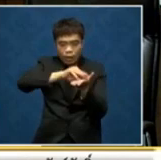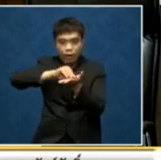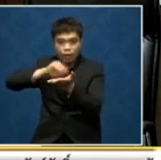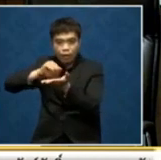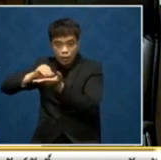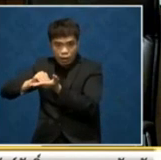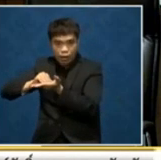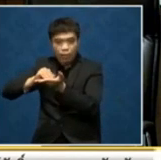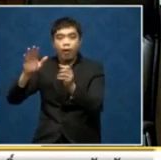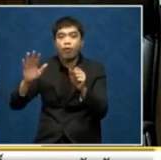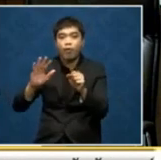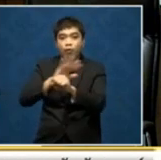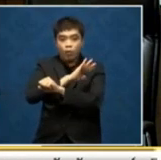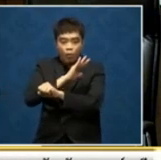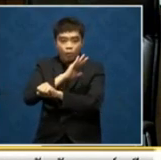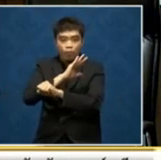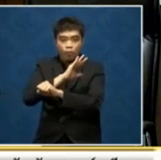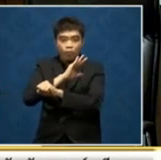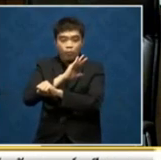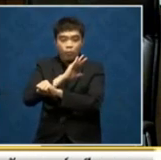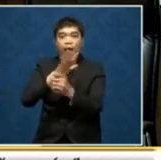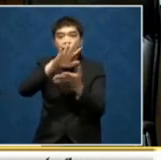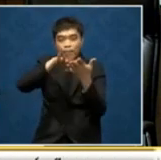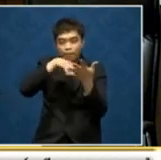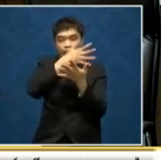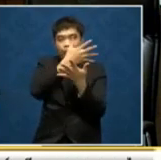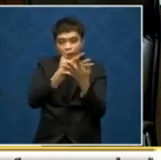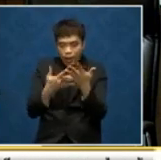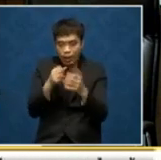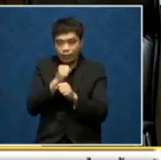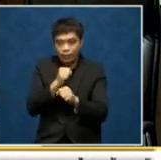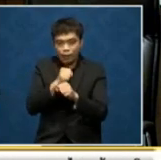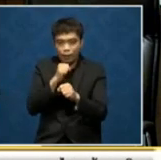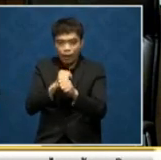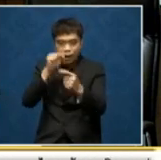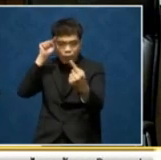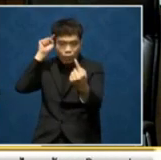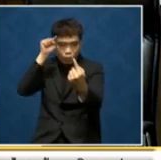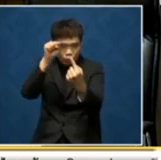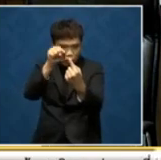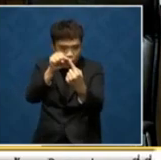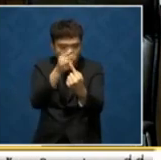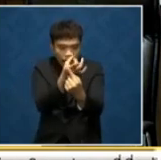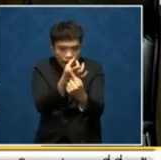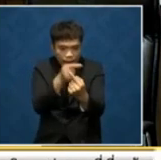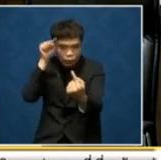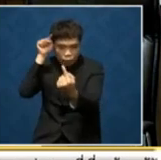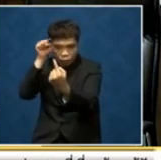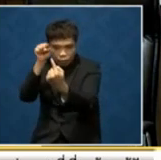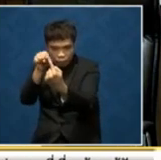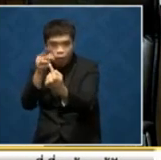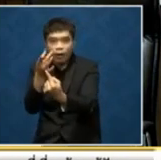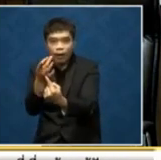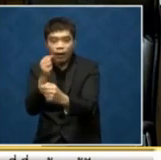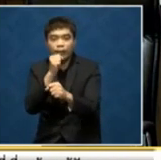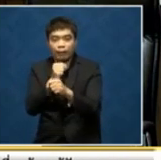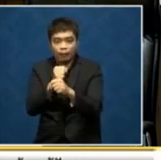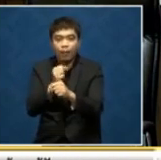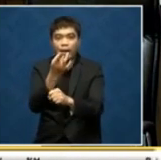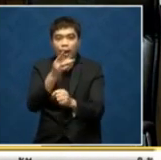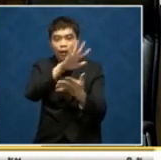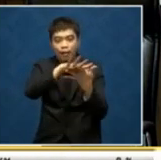รัฐบาลอัจฉริยะนะครับก็คงจะต้องอ่าแผนงานที่จะต้องโฟกัสไปในแต่ละเรื่องเพิ่มเติมจากที่อ่าในแผนที่